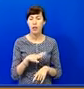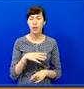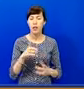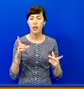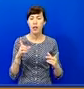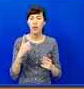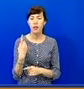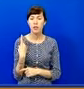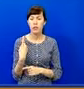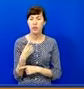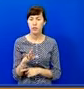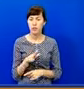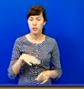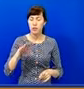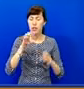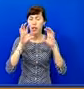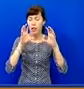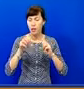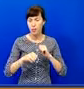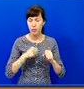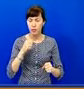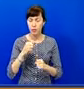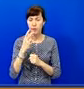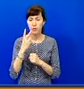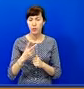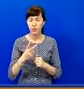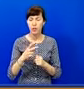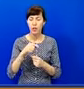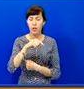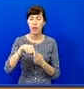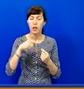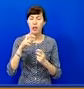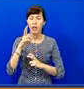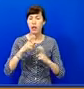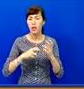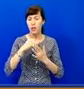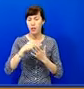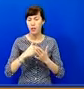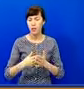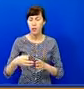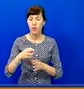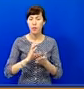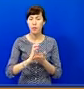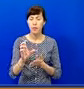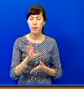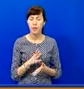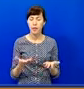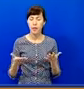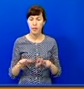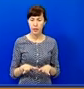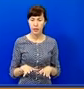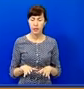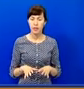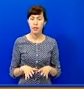қойылған. Жалпы заң бұзушылықтар жөніндегі 12 кәсіпорынның тізімі облысқа берілді. Қалғандарының бақылауға